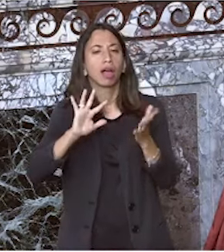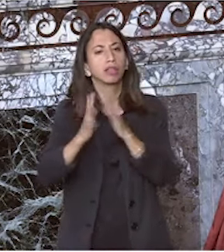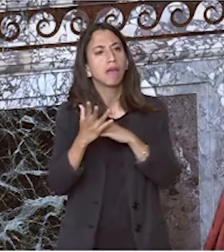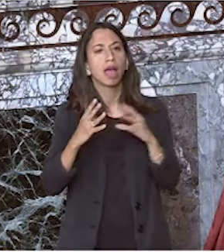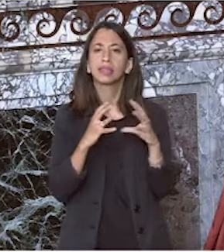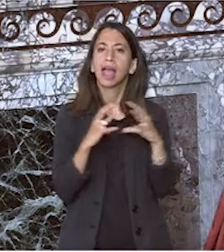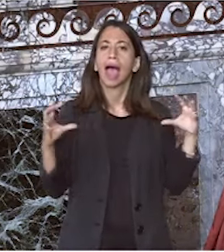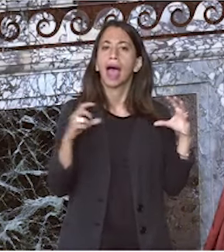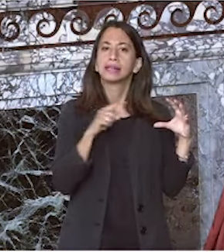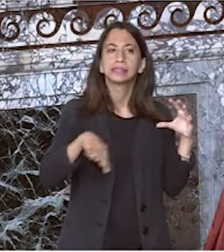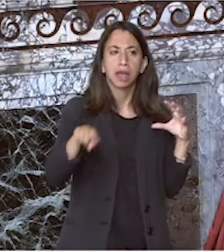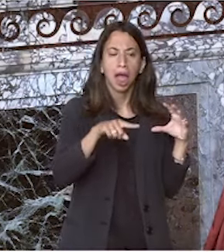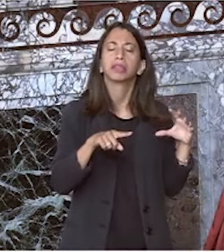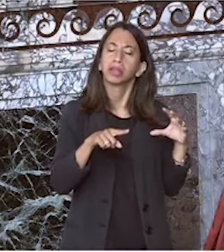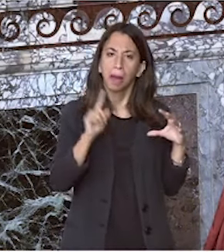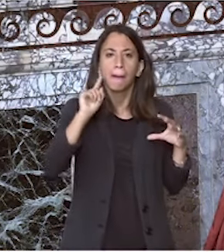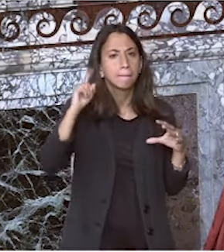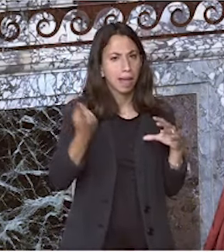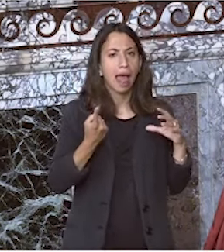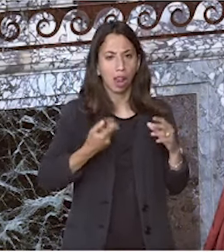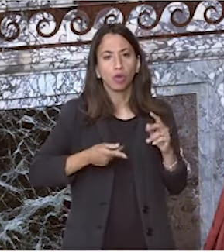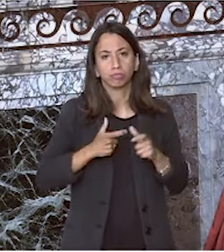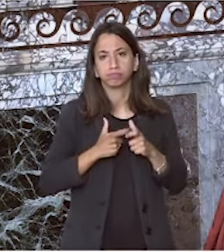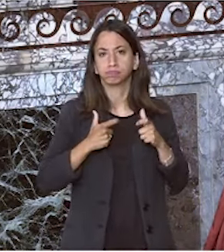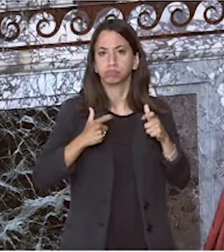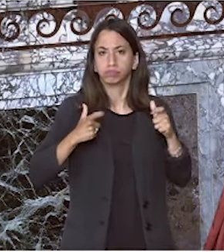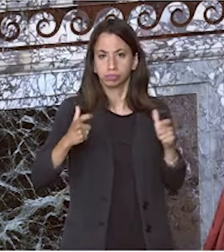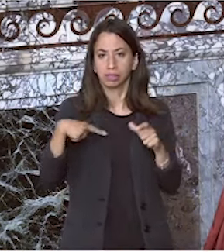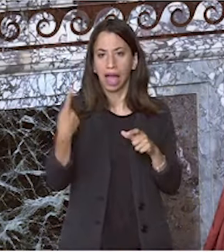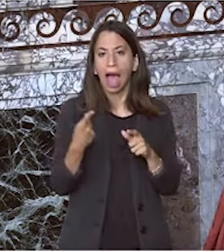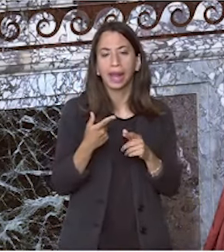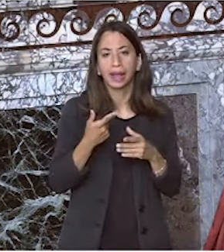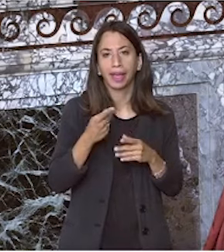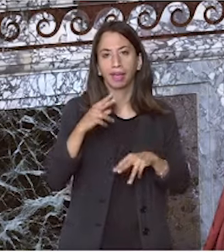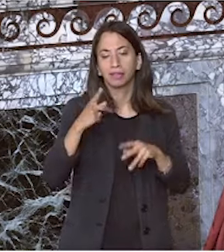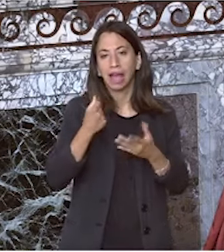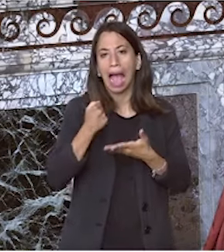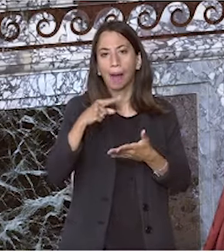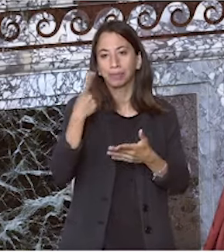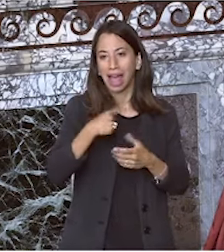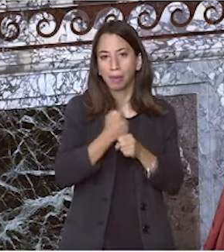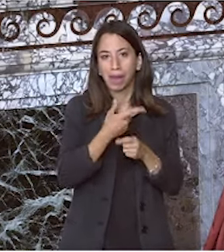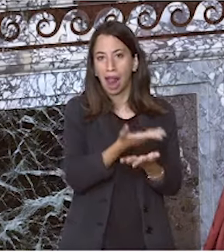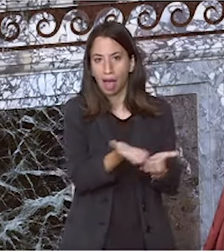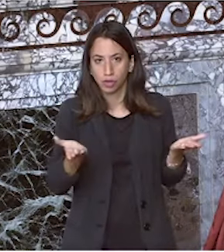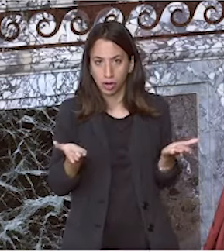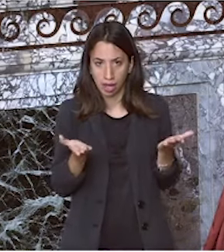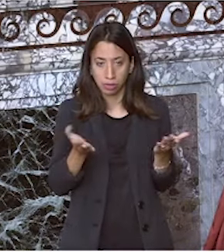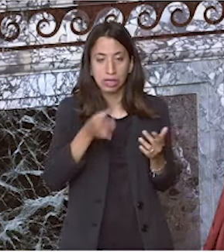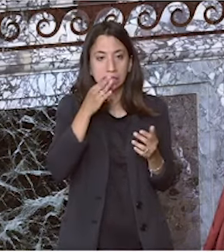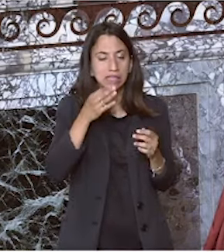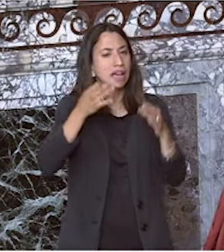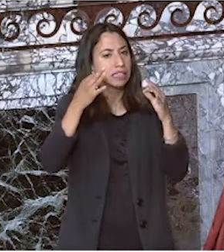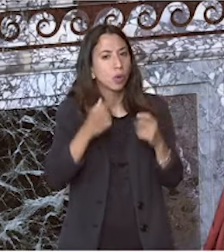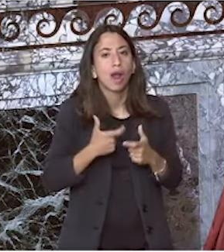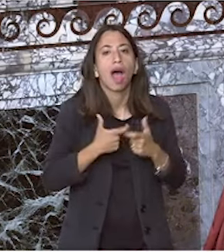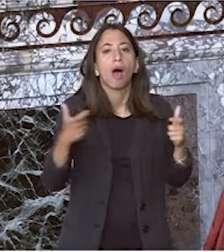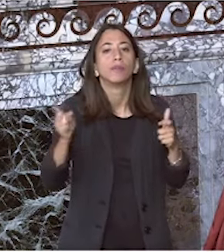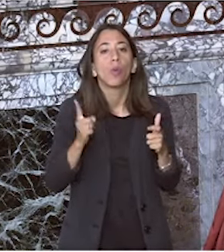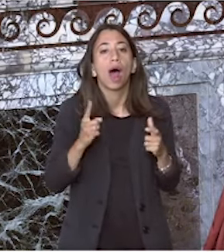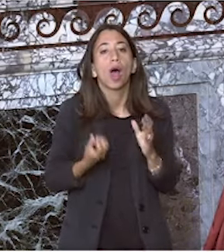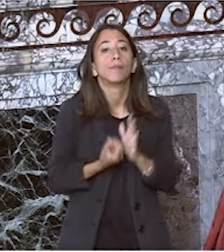imprese accrescere la dotazione di capitale per lavoratore. Ciò dovrebbe riflettersi in un aumento della produttività